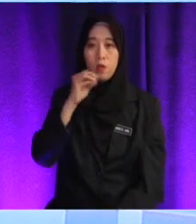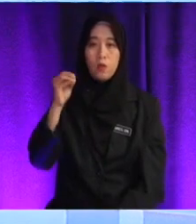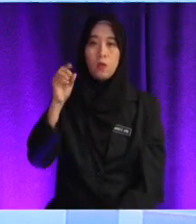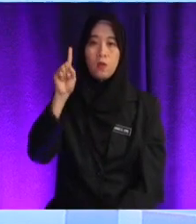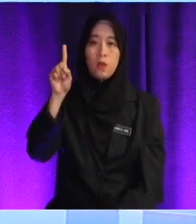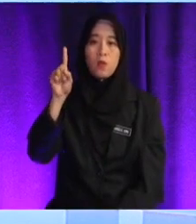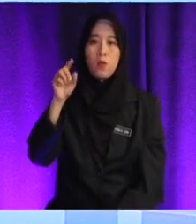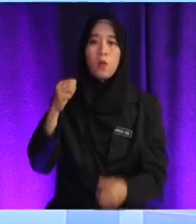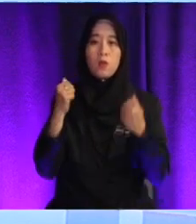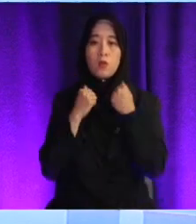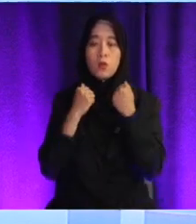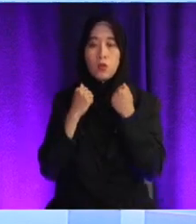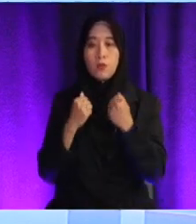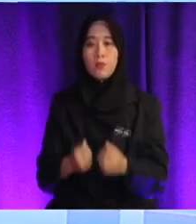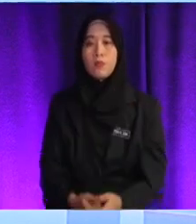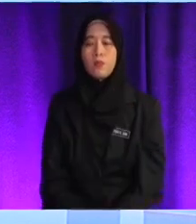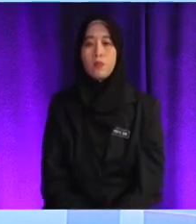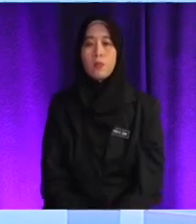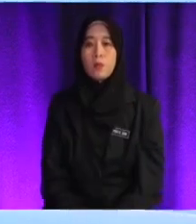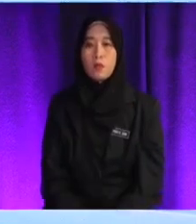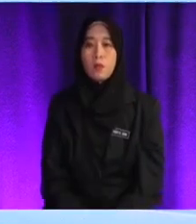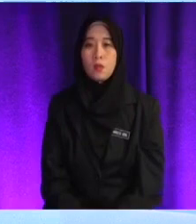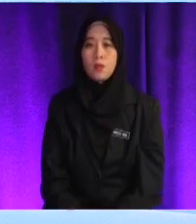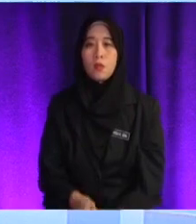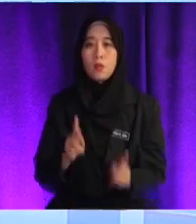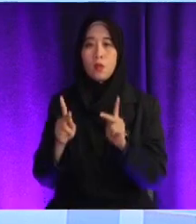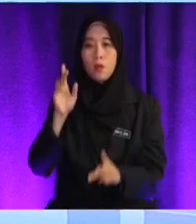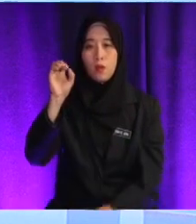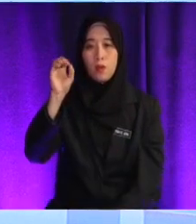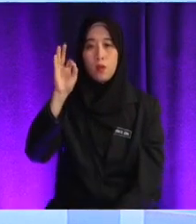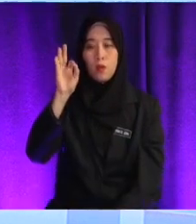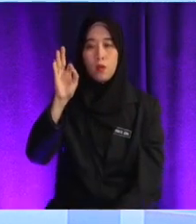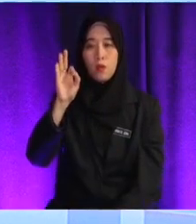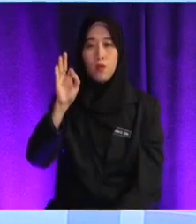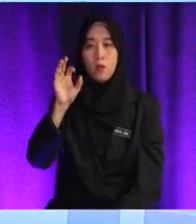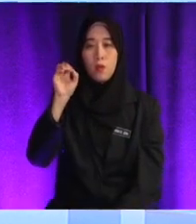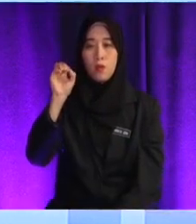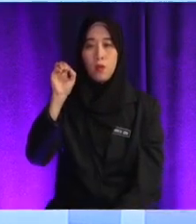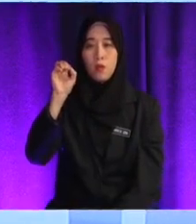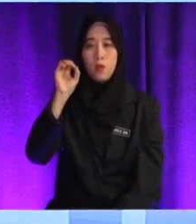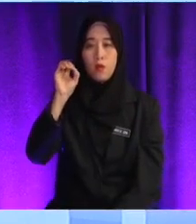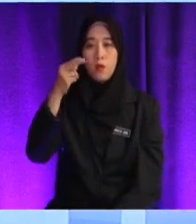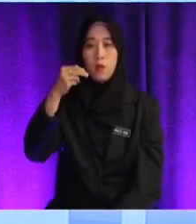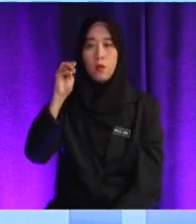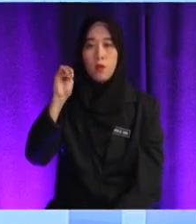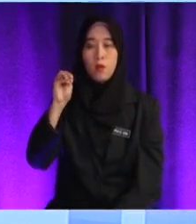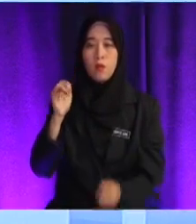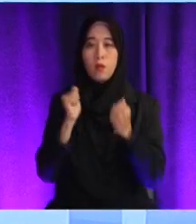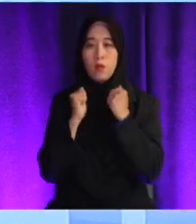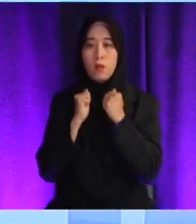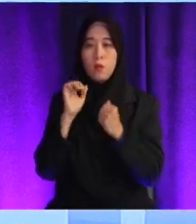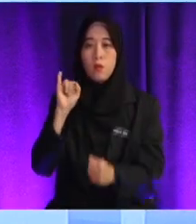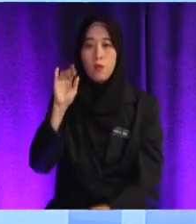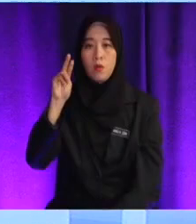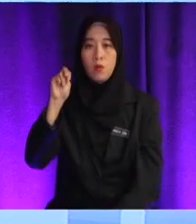infinity, kalau on kalau kosong. Betul. Kalau kosong, kalau kosong ohm. Okey. Kalau sejuk dia infinity,